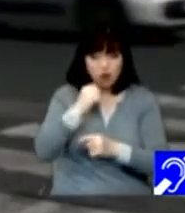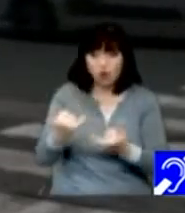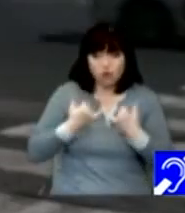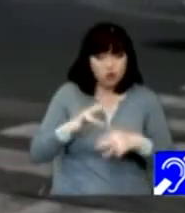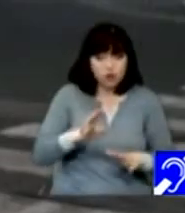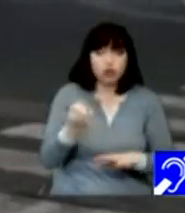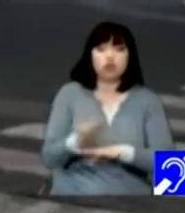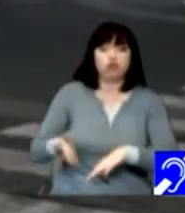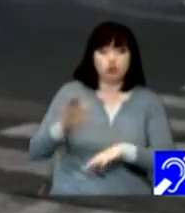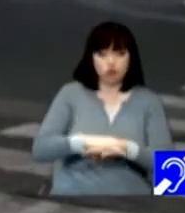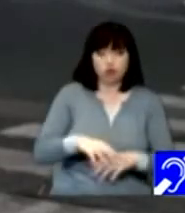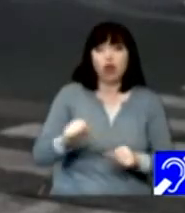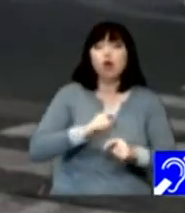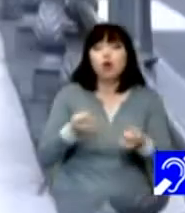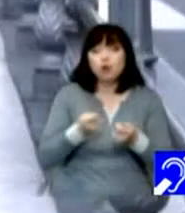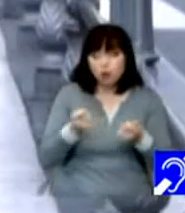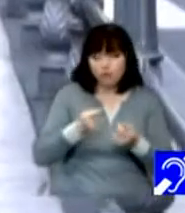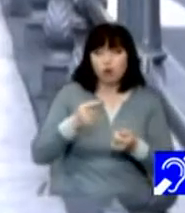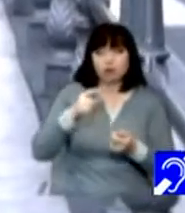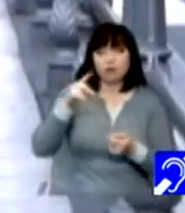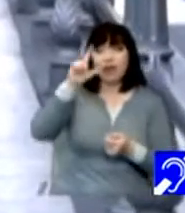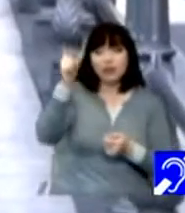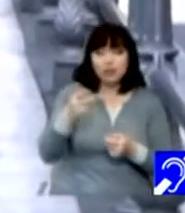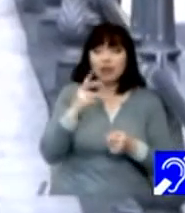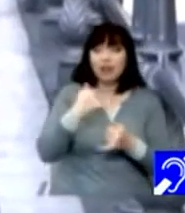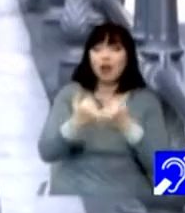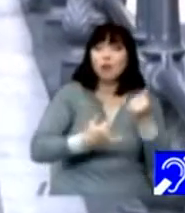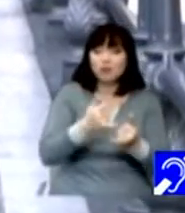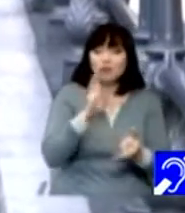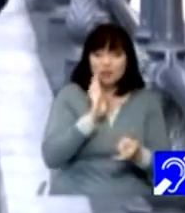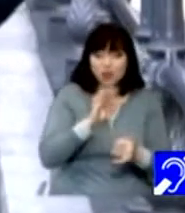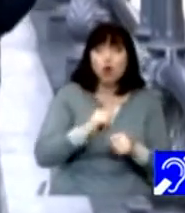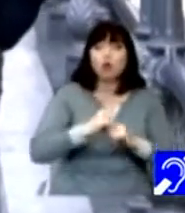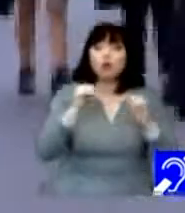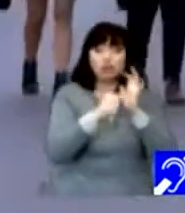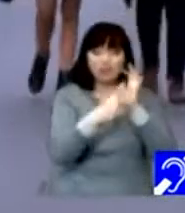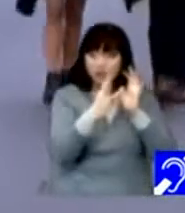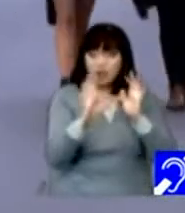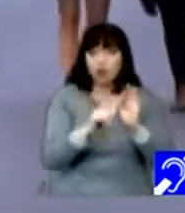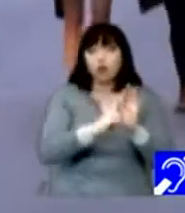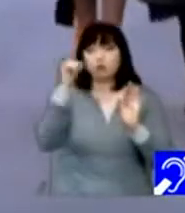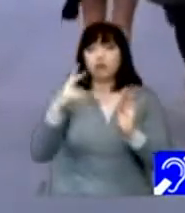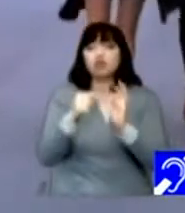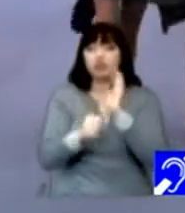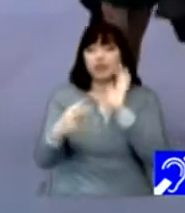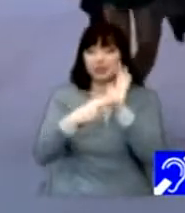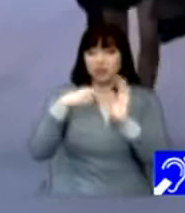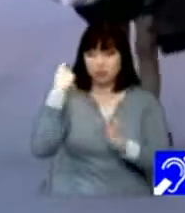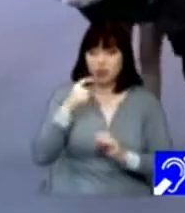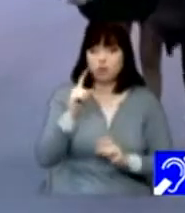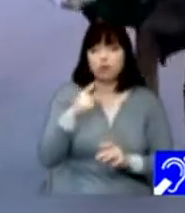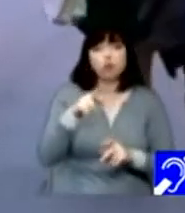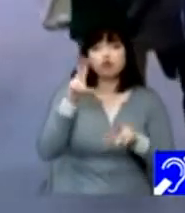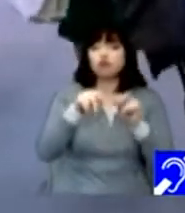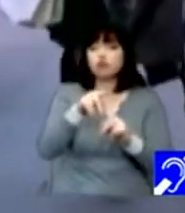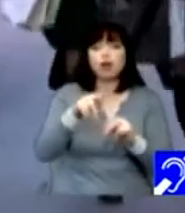Autoritățile italiene au decis ca vârsta de pensionare pentru îngrijitoare să crească de la 63 de ani la 67 de ani, iar asta pentru că munca nu